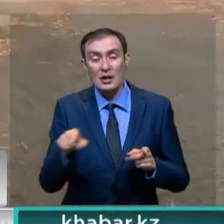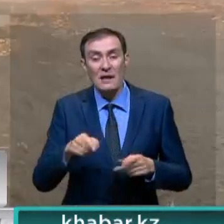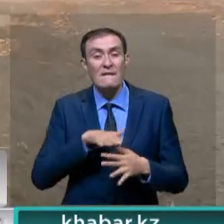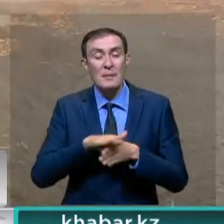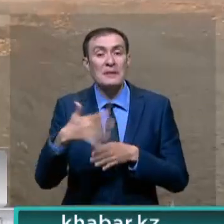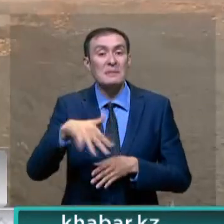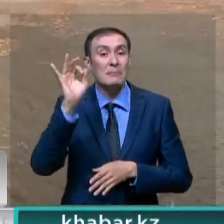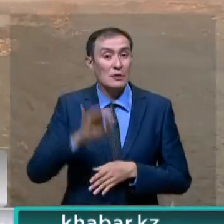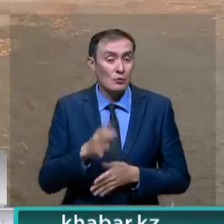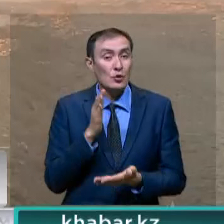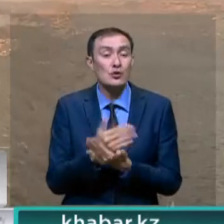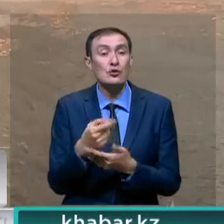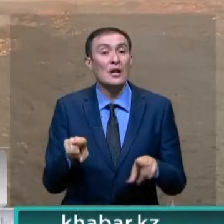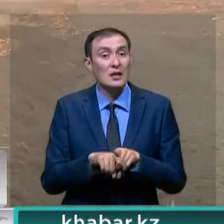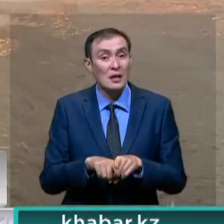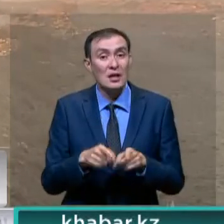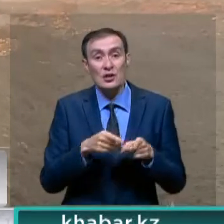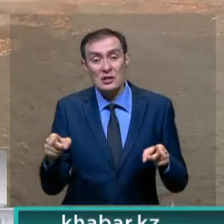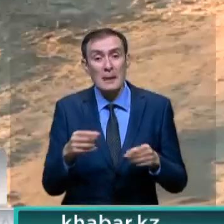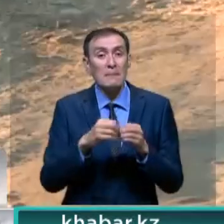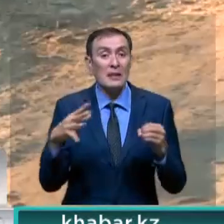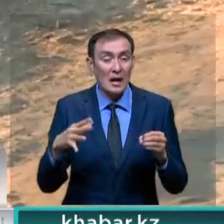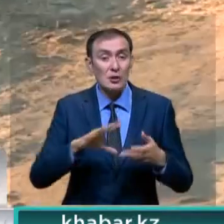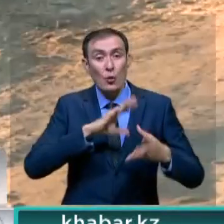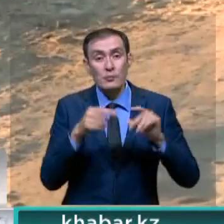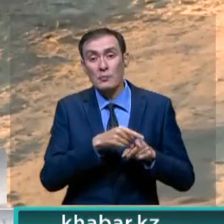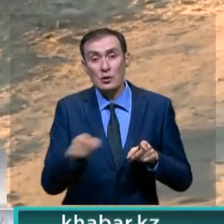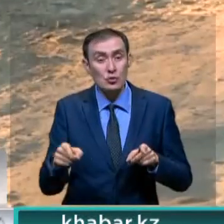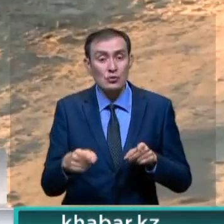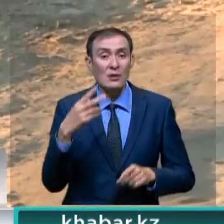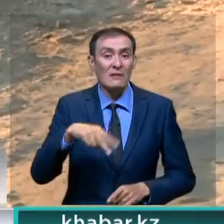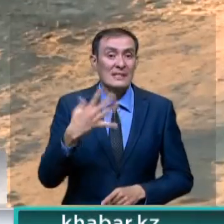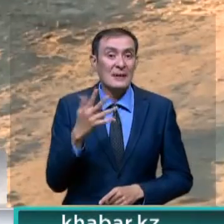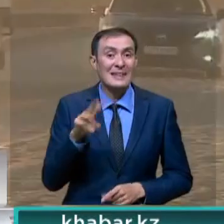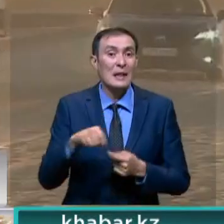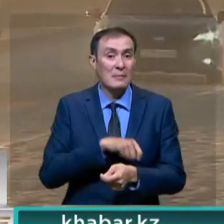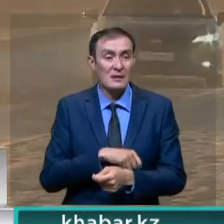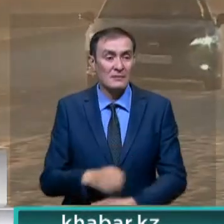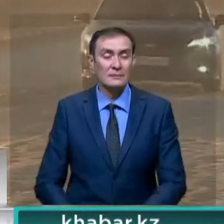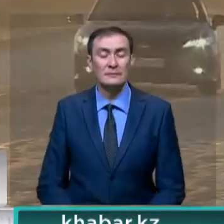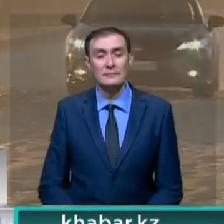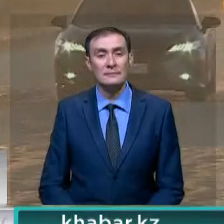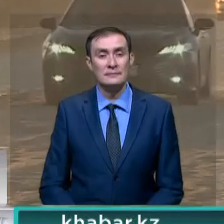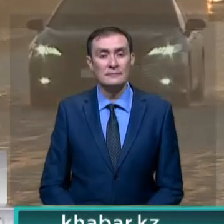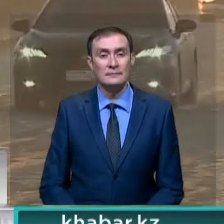половина работы. Но есть еще и такие участки. Их 15, общей протяженностью 25 километров.